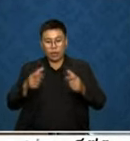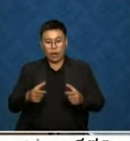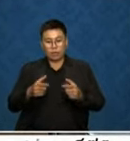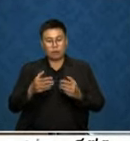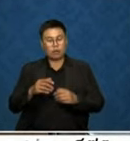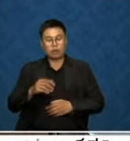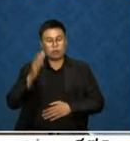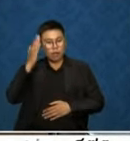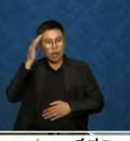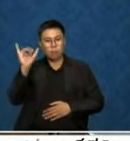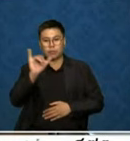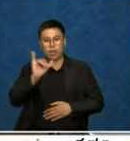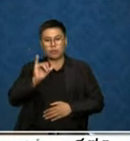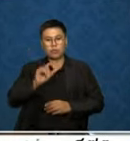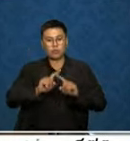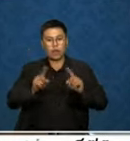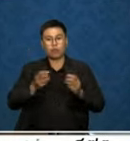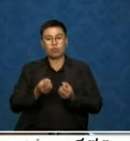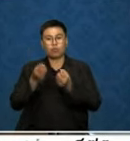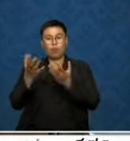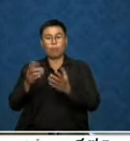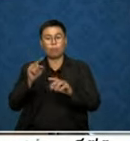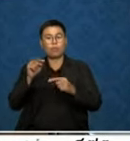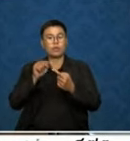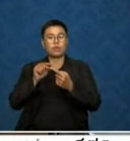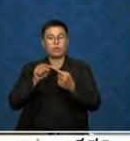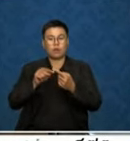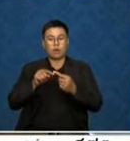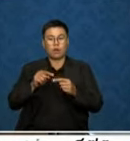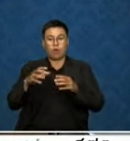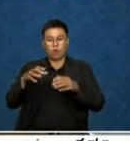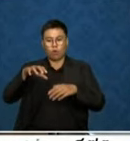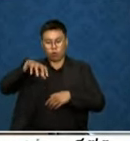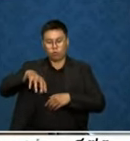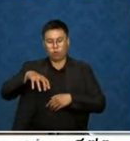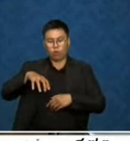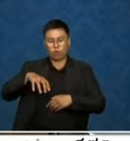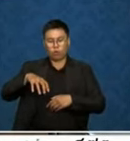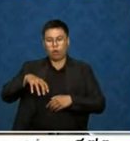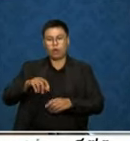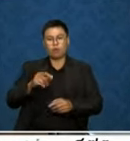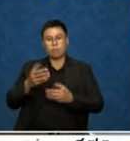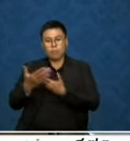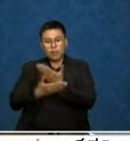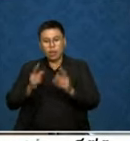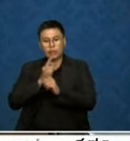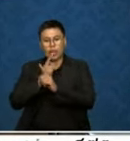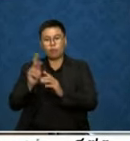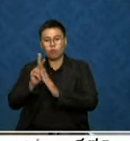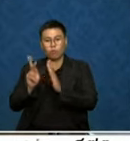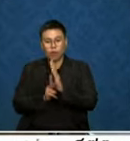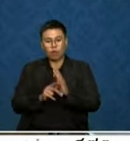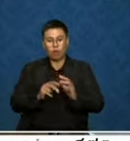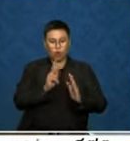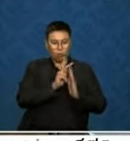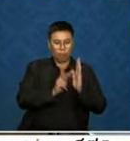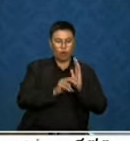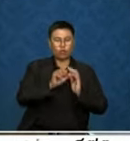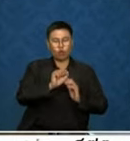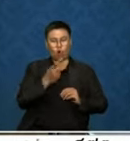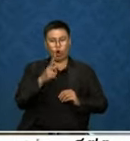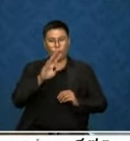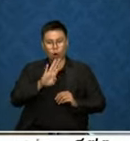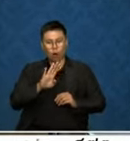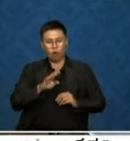ลยแต่กลับส่งเรื่องอย่างที่บอกไปยังหน่วยงานอื่นให้พิจารณาตามกฎหมายอื่นแล้วกฎหมายของตัวเองไม่ได้ดูไม่ได้รายงานประธานท